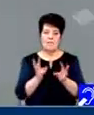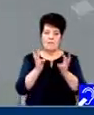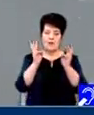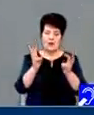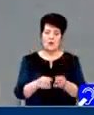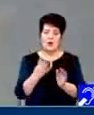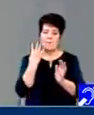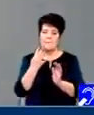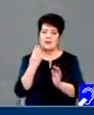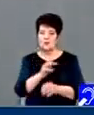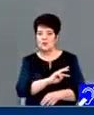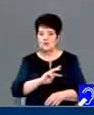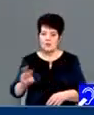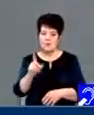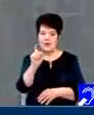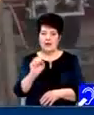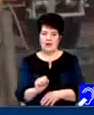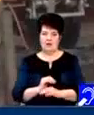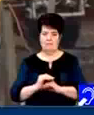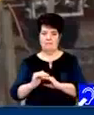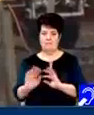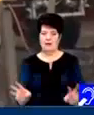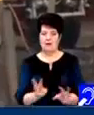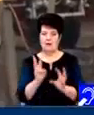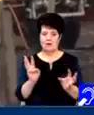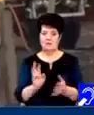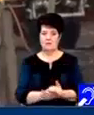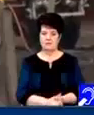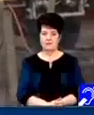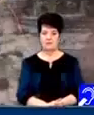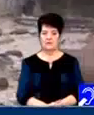pârjolit peste 40.000 de hectare de pământ.